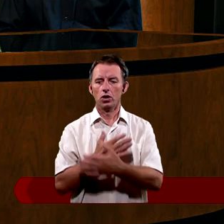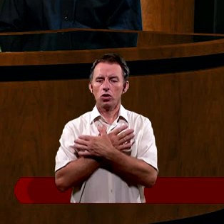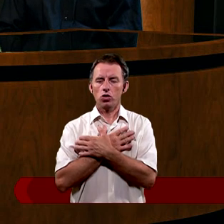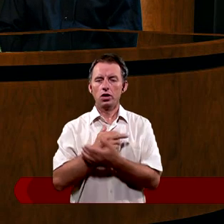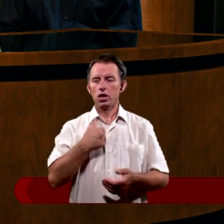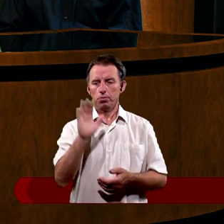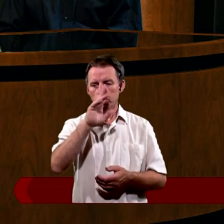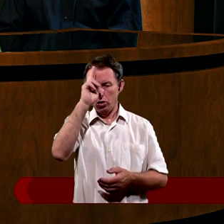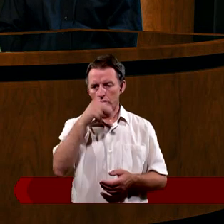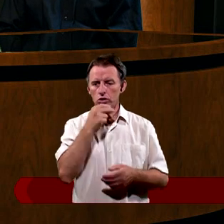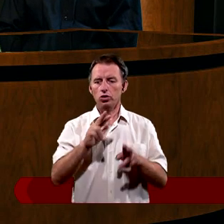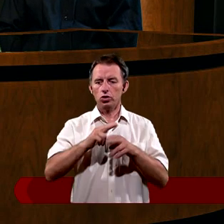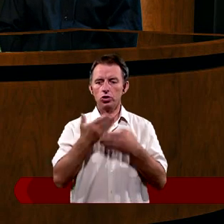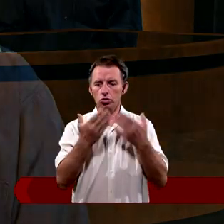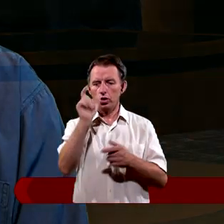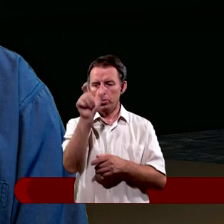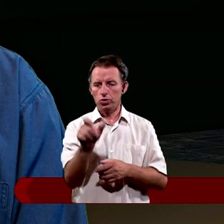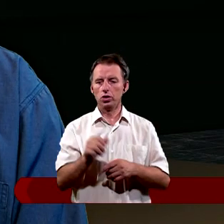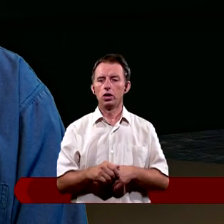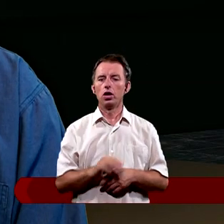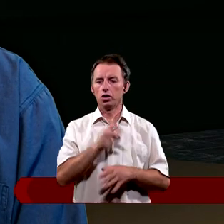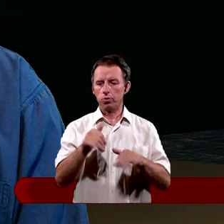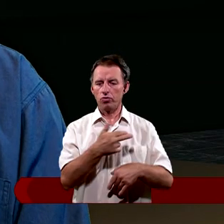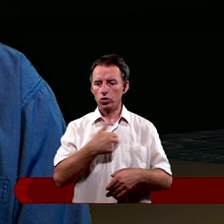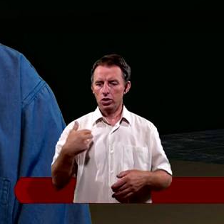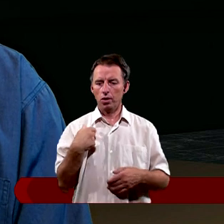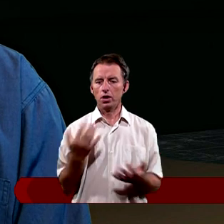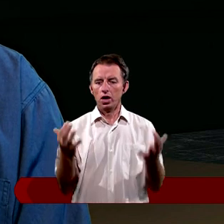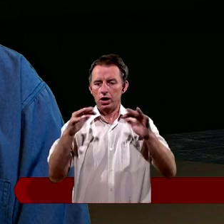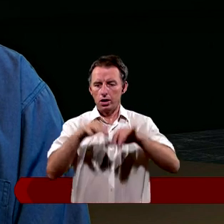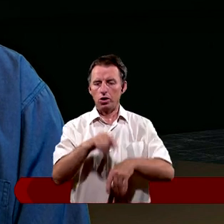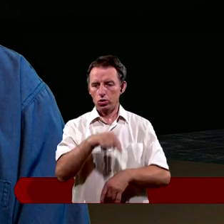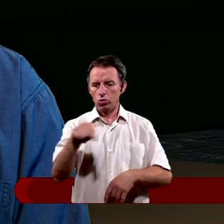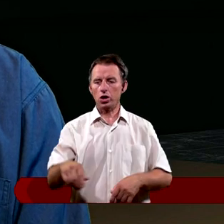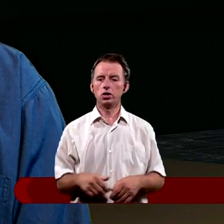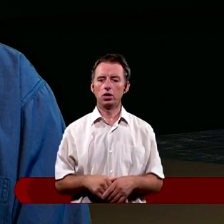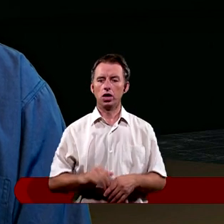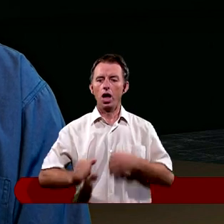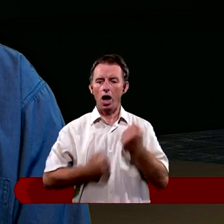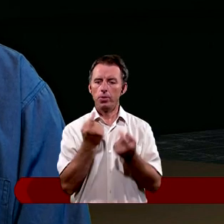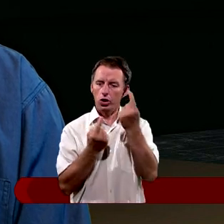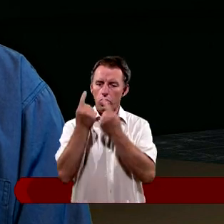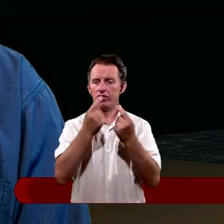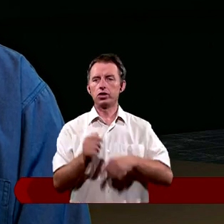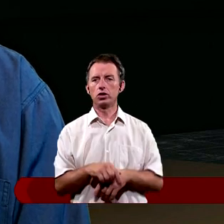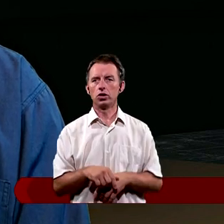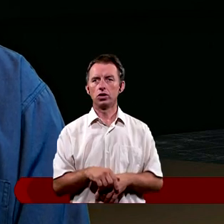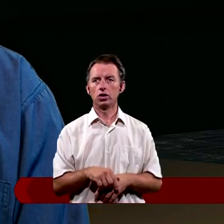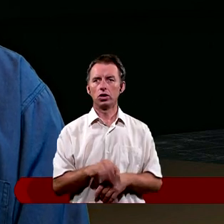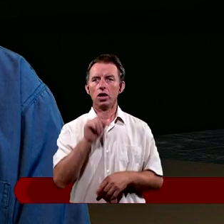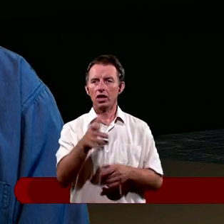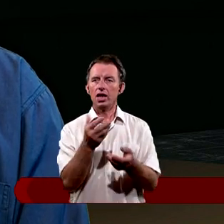Kochany nasz Boże i Ojcze, dziękujemy Ci, że pozwoliłeś nam zebrać się tutaj, aby rozważać